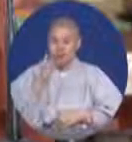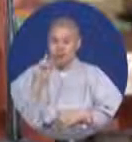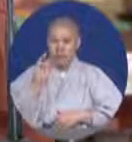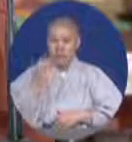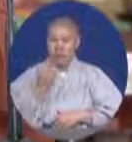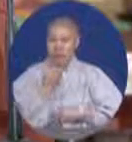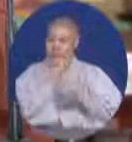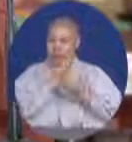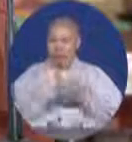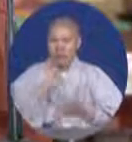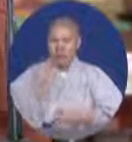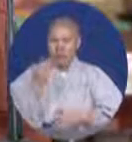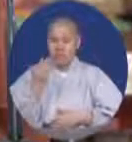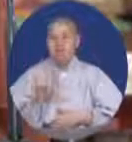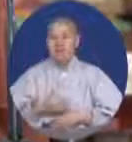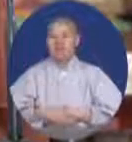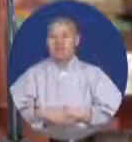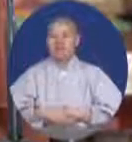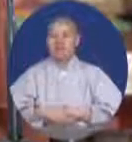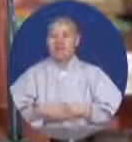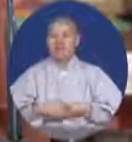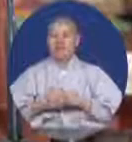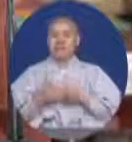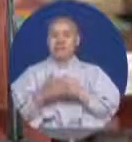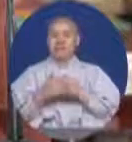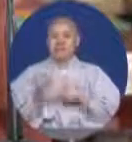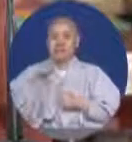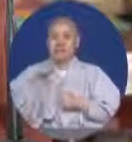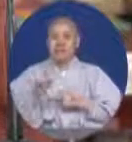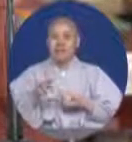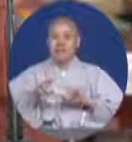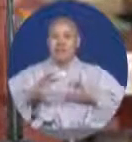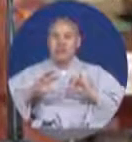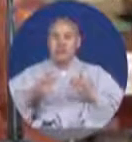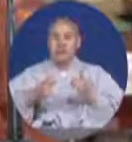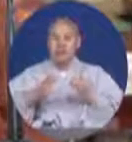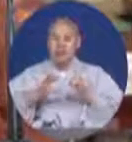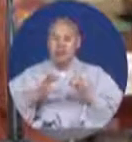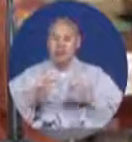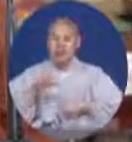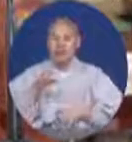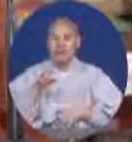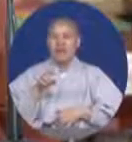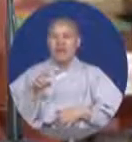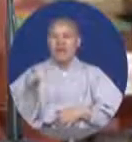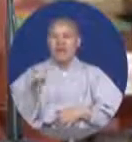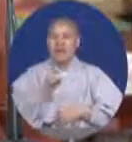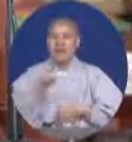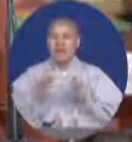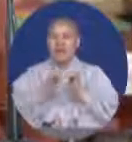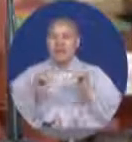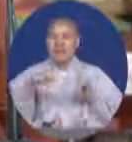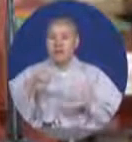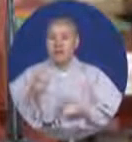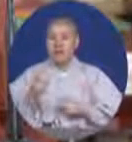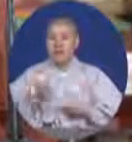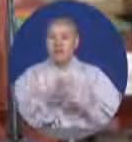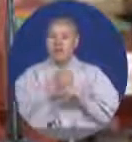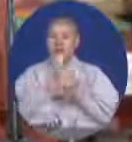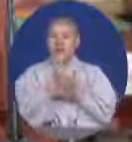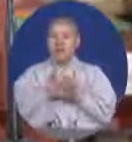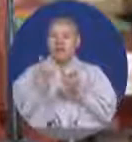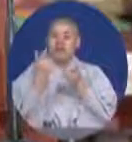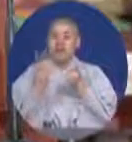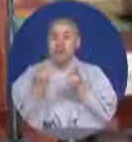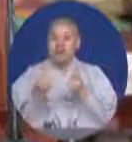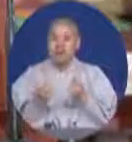찬불송입니다. 그래서 이 세상에 어떤 분도 부처님 같은